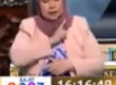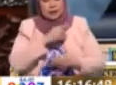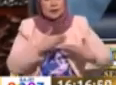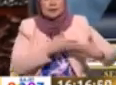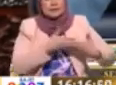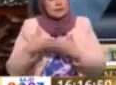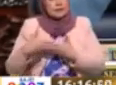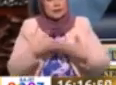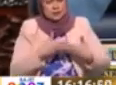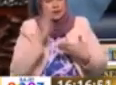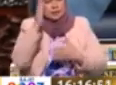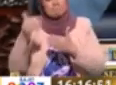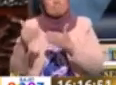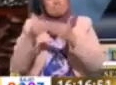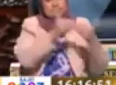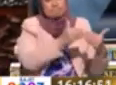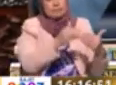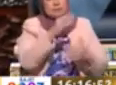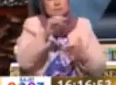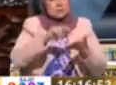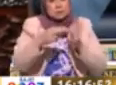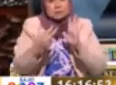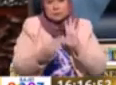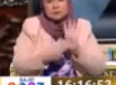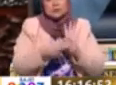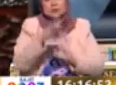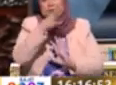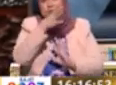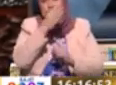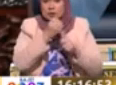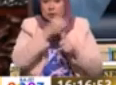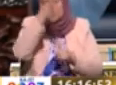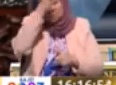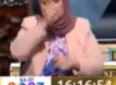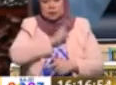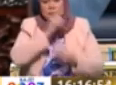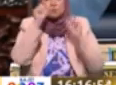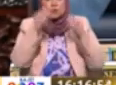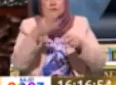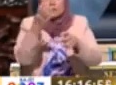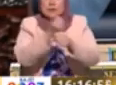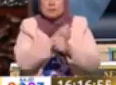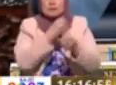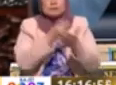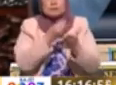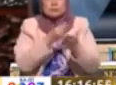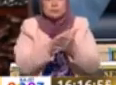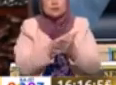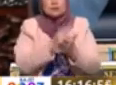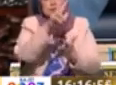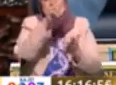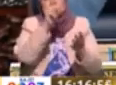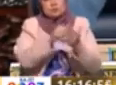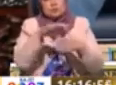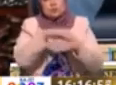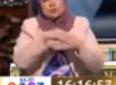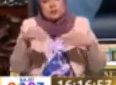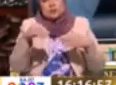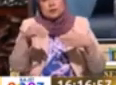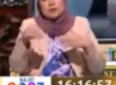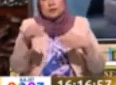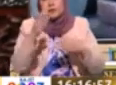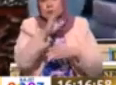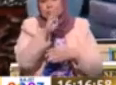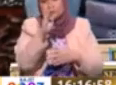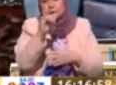anak tanggungan akan diteruskan. Ini bermakna ibu atau bapa tunggal layak menerima bantuan maksimum sehingga RM3,000.